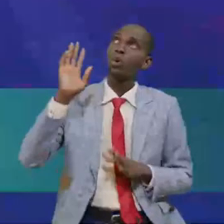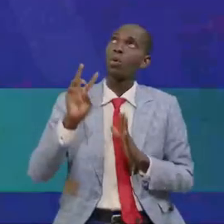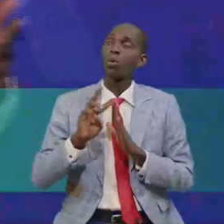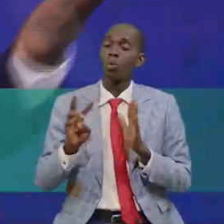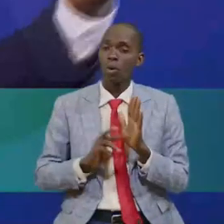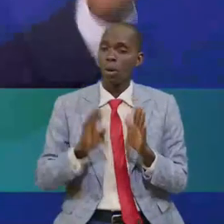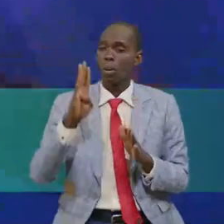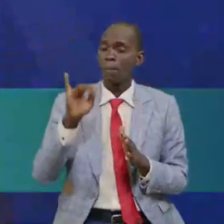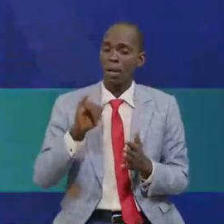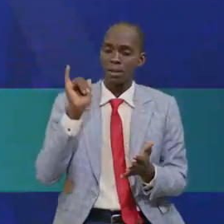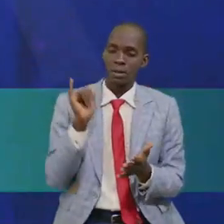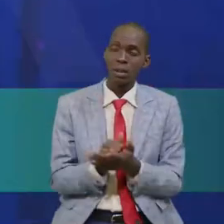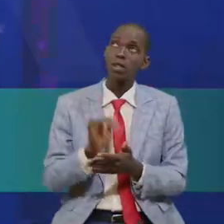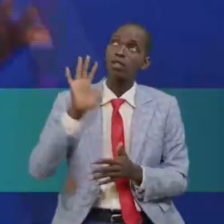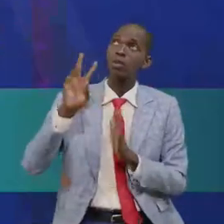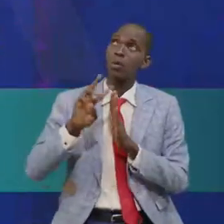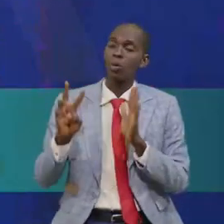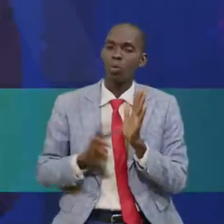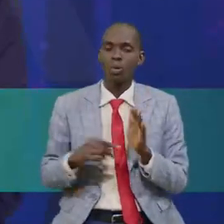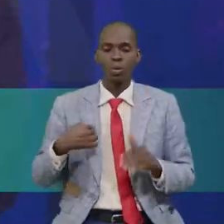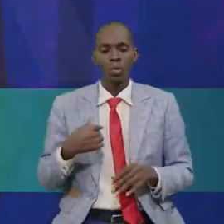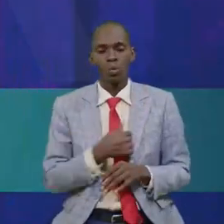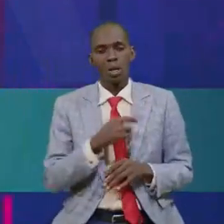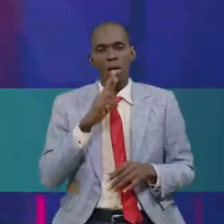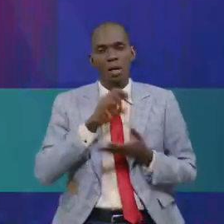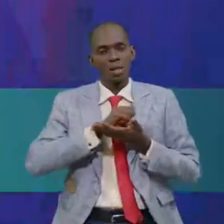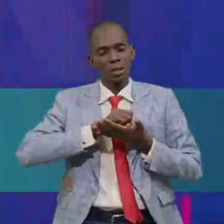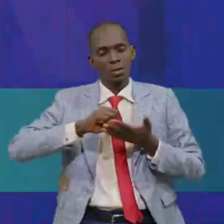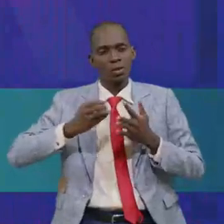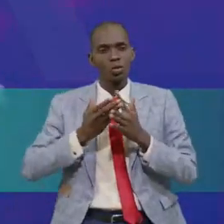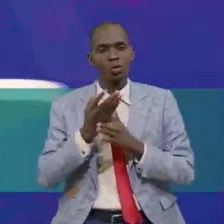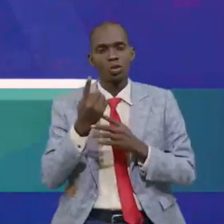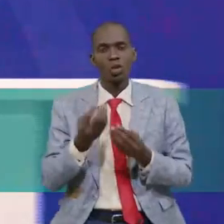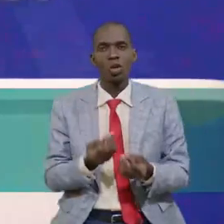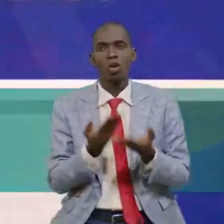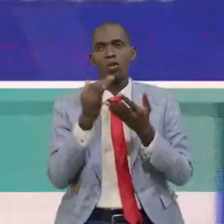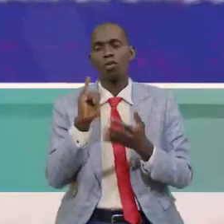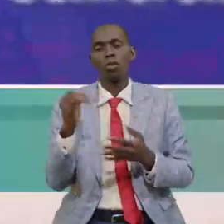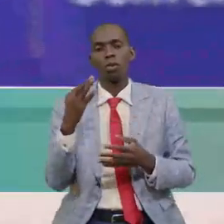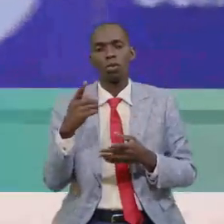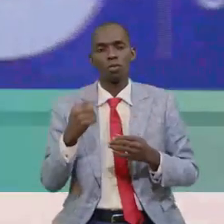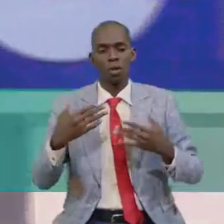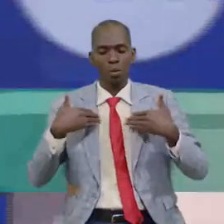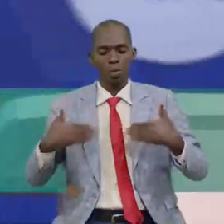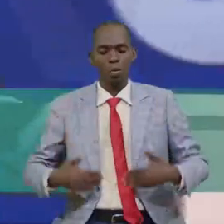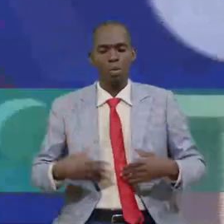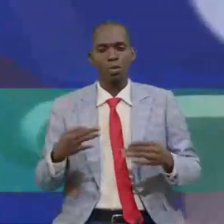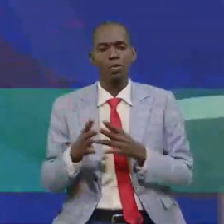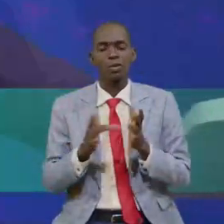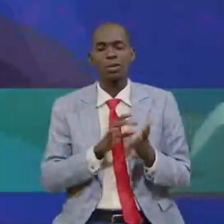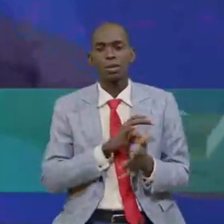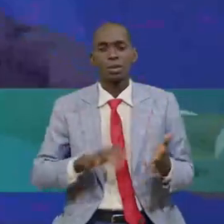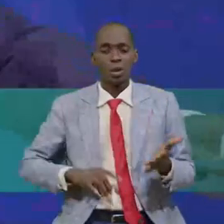en vertu de cette volonté que nous sommes sanctifiés par l'offrande du corps de Jésus-Christ une fois